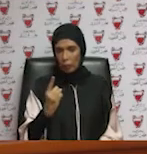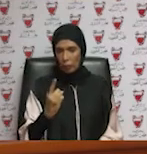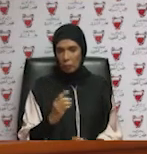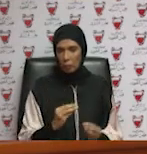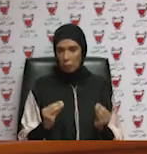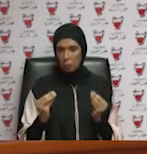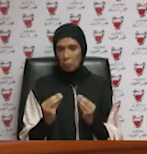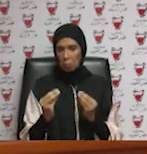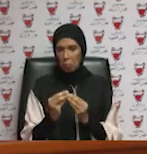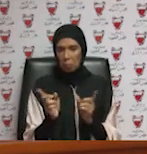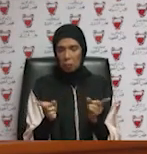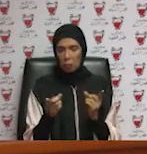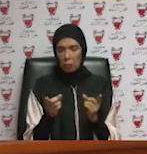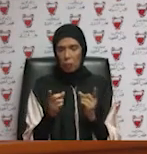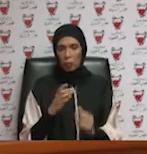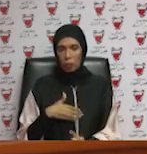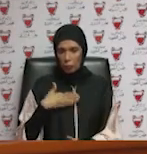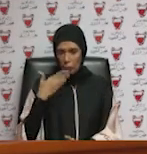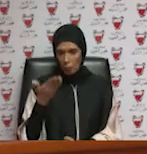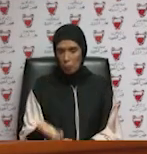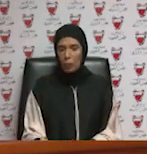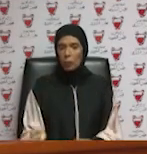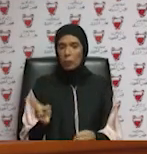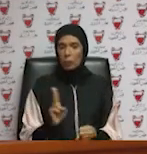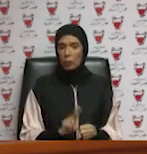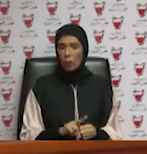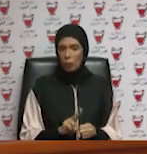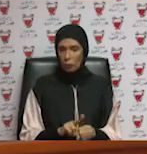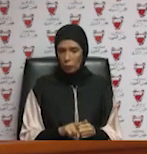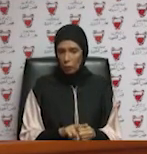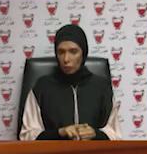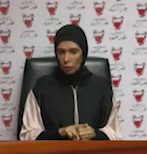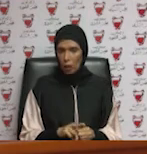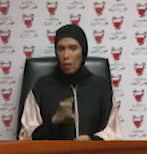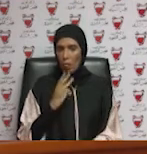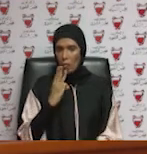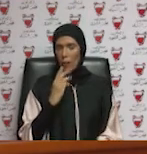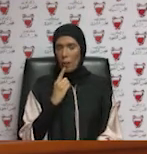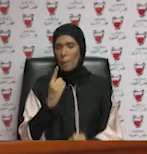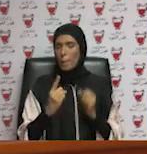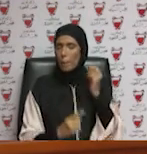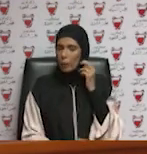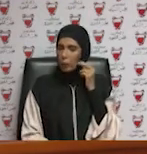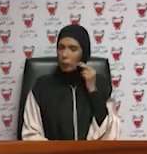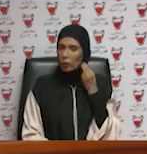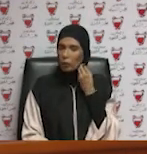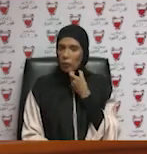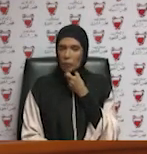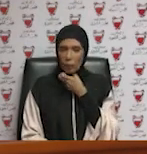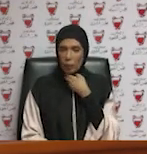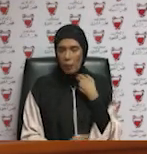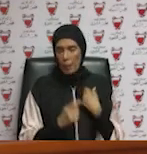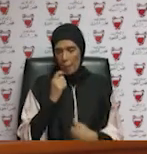شكلية. فأنا أتمنى عليهم أن يراجعوا أنفسهم. إذا كان هم يريدون فعلا التمسك ب3 سنوات فلا بد من التضحية مقابل شيء